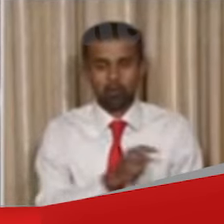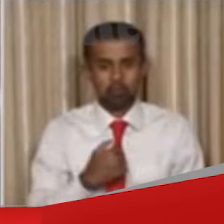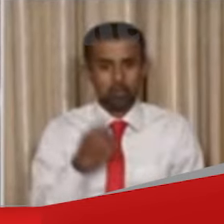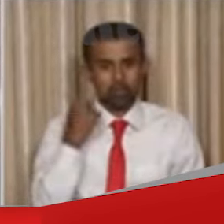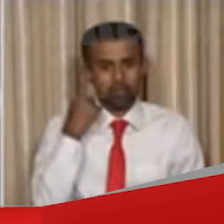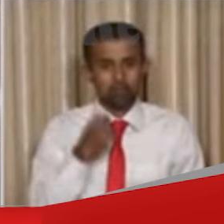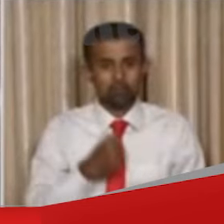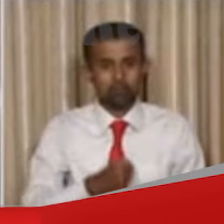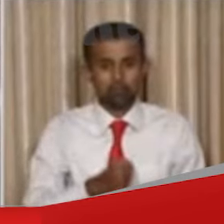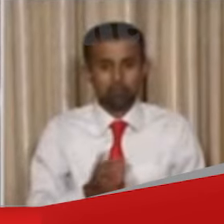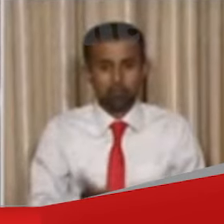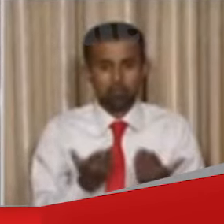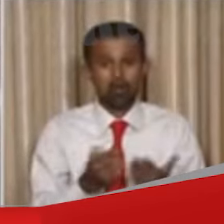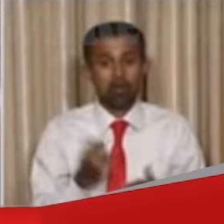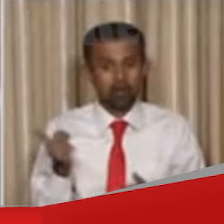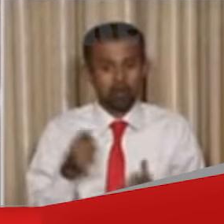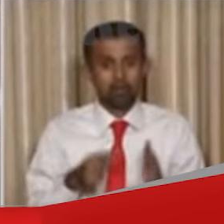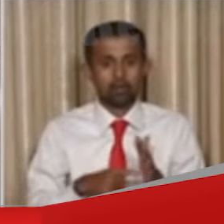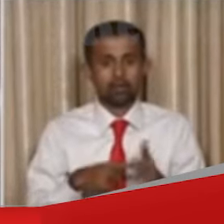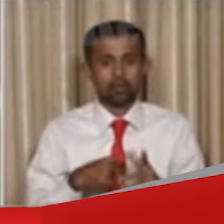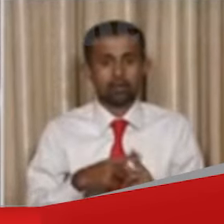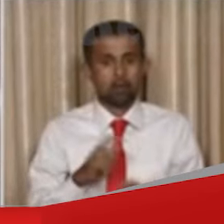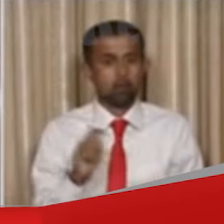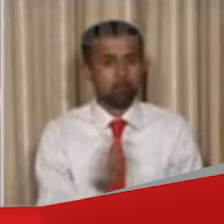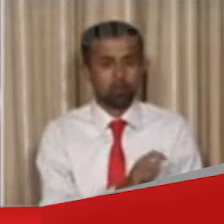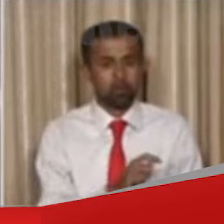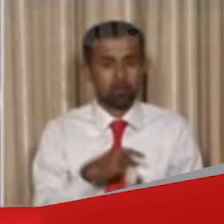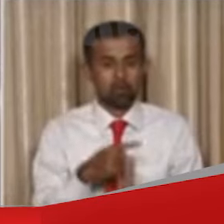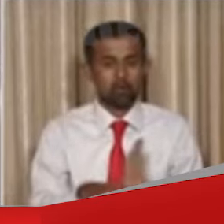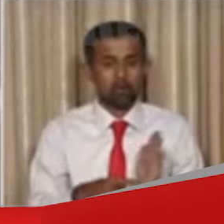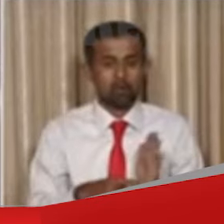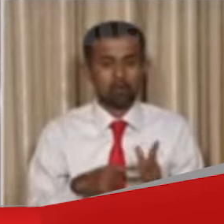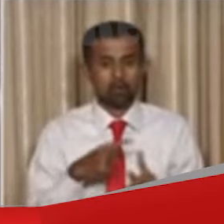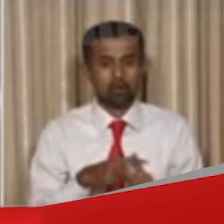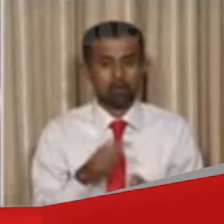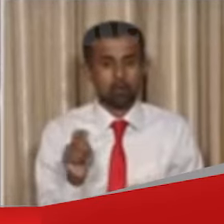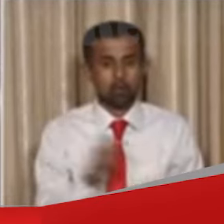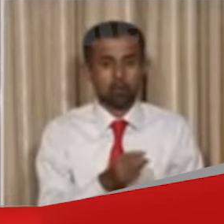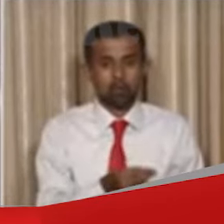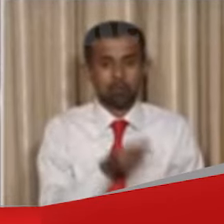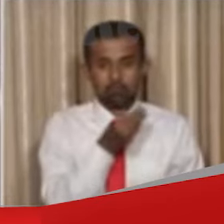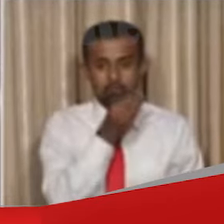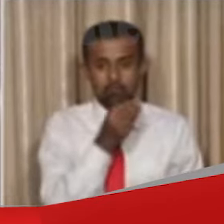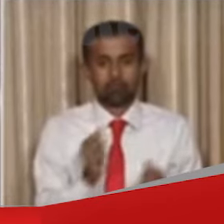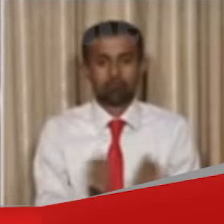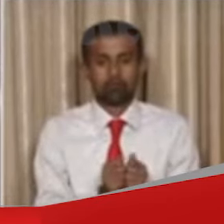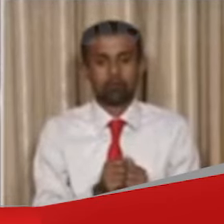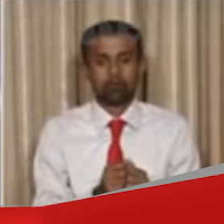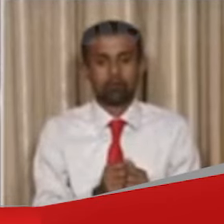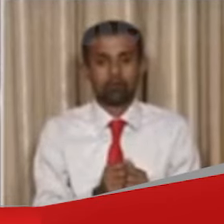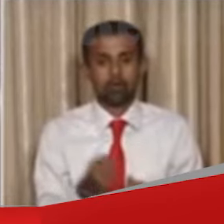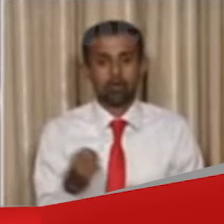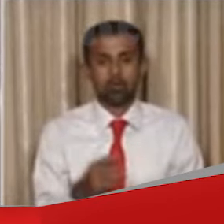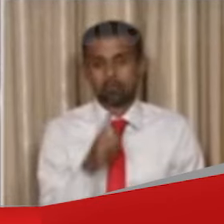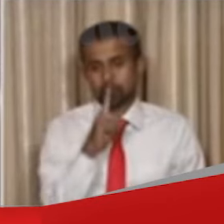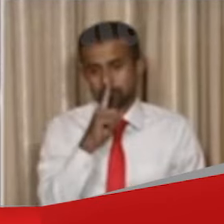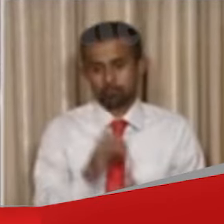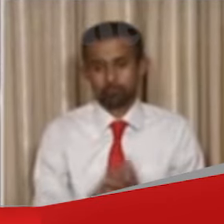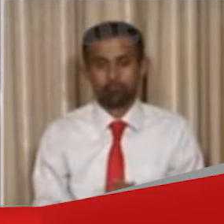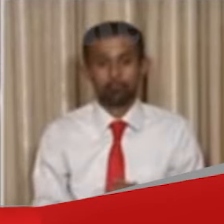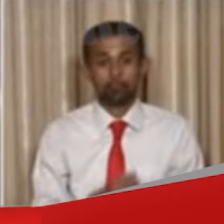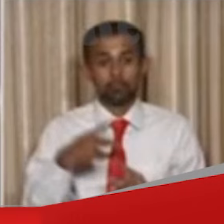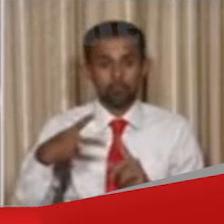කරන්න තිබුණේ අන්නේ බදු අය කරගෙන මේ රටේ බදු ආදායම වැඩි කර ගැනීම සඳහා ක්‍රියාවලියක් අනුගමනය කරන්න අංක 1ට